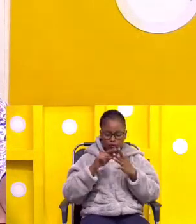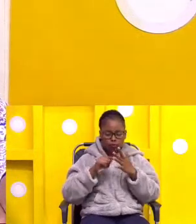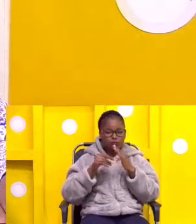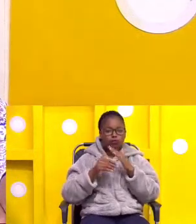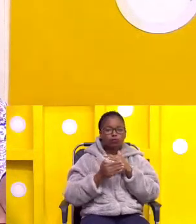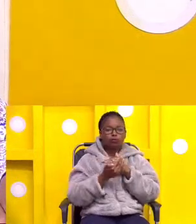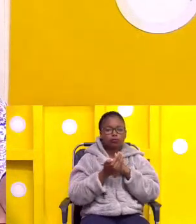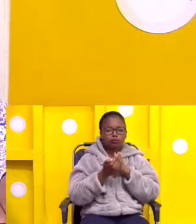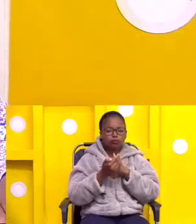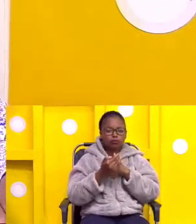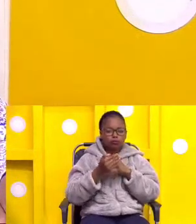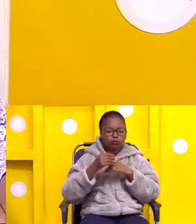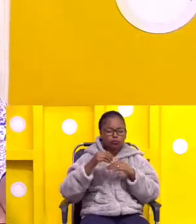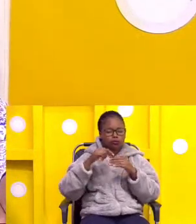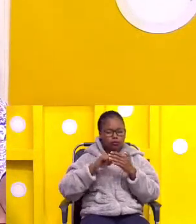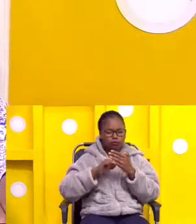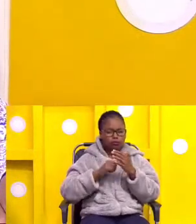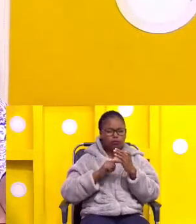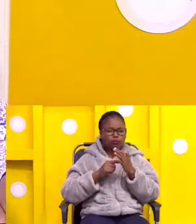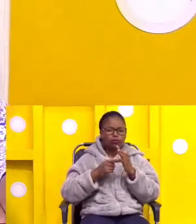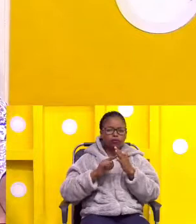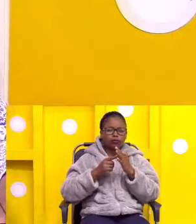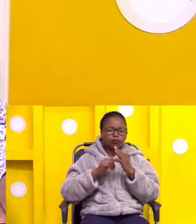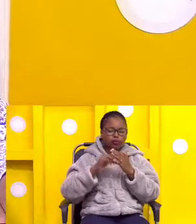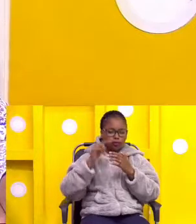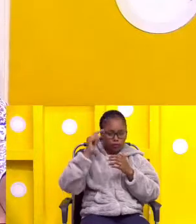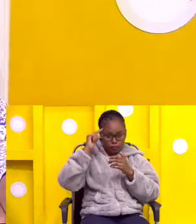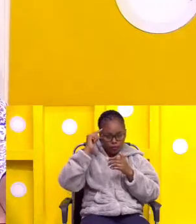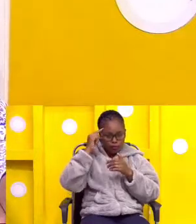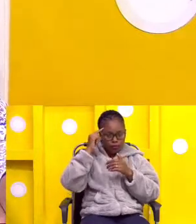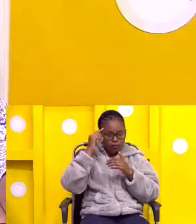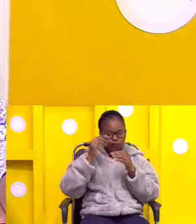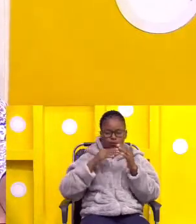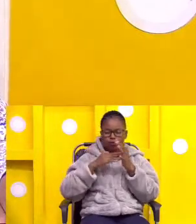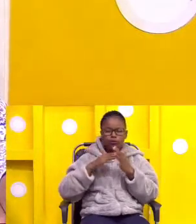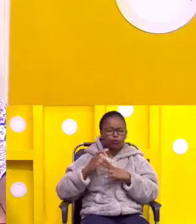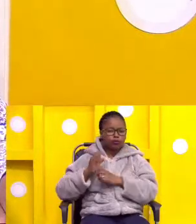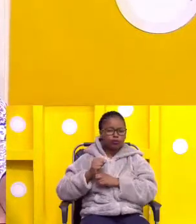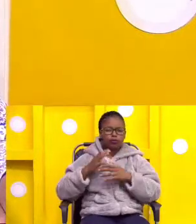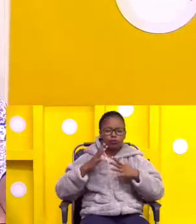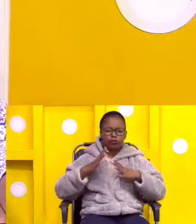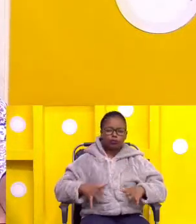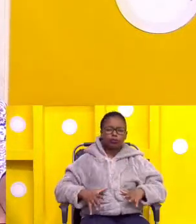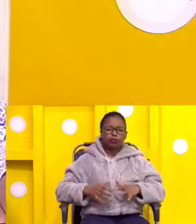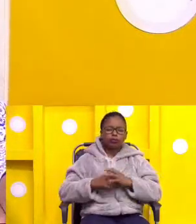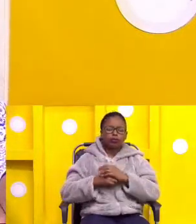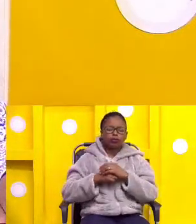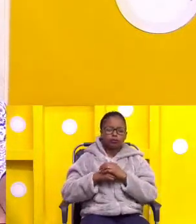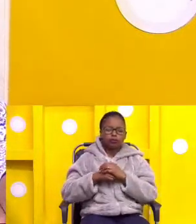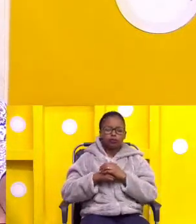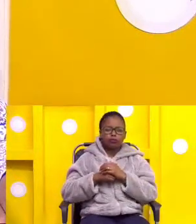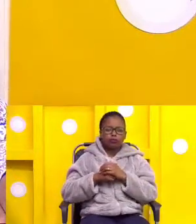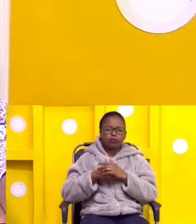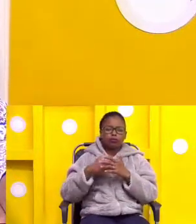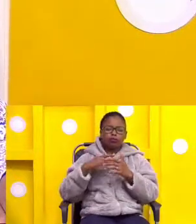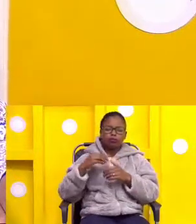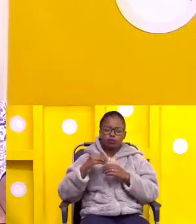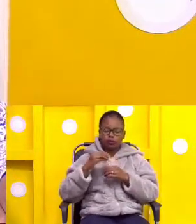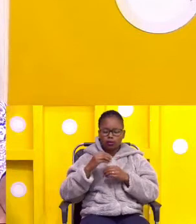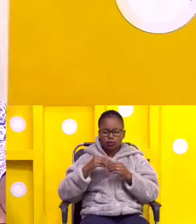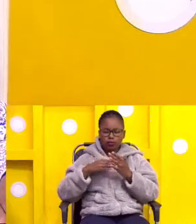kwa takuligiri ya kora yaku na meshe hili ya maku. Otige kuihoka mudo. No otige kurakalio ni